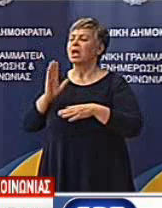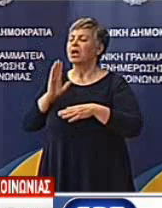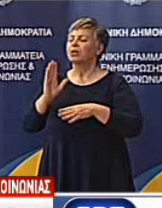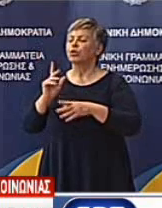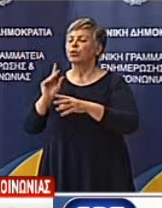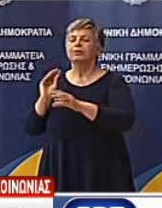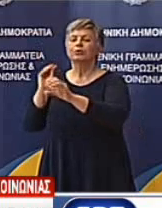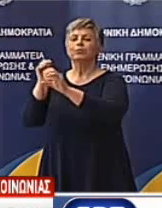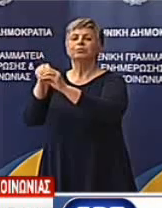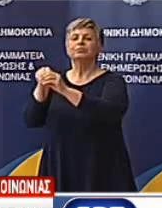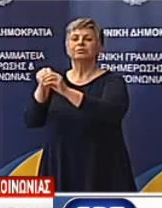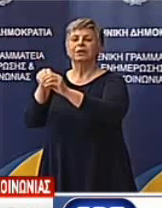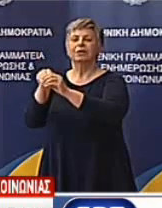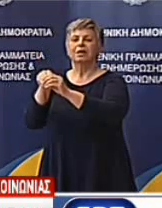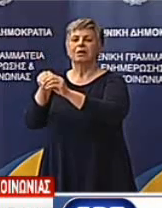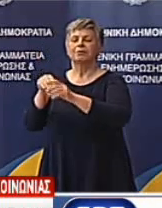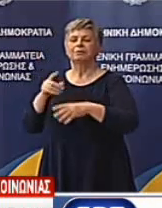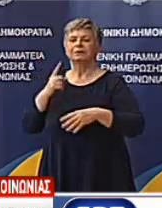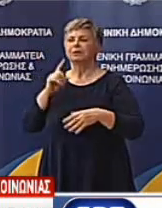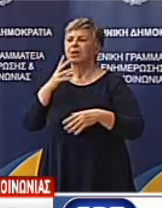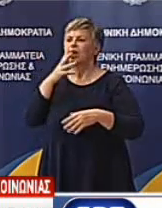με δεδομένο ότι είναι πάρα πολύ λίγες.